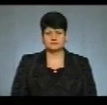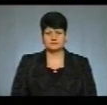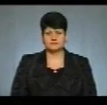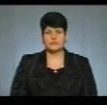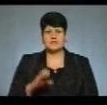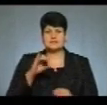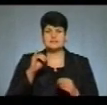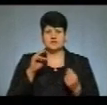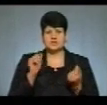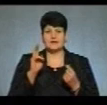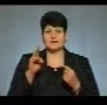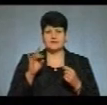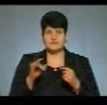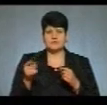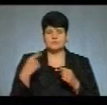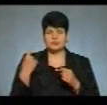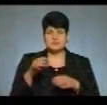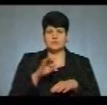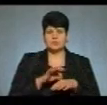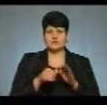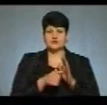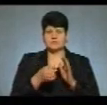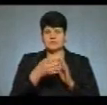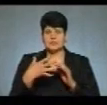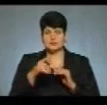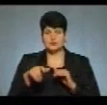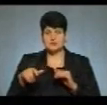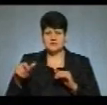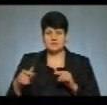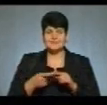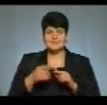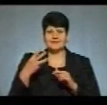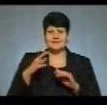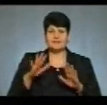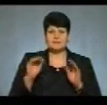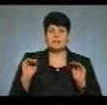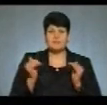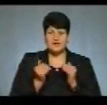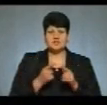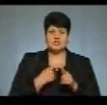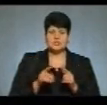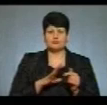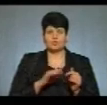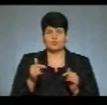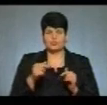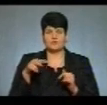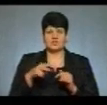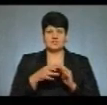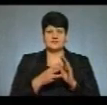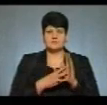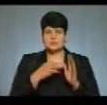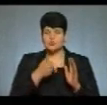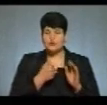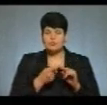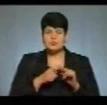У січні на кір у Тернопільській області захворіли 615 осіб. Це на 30 випадків менше, ніж було у грудні 2018-го.